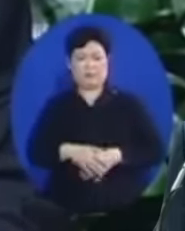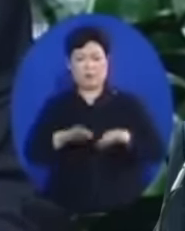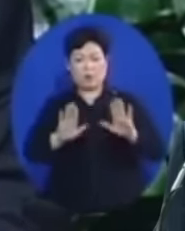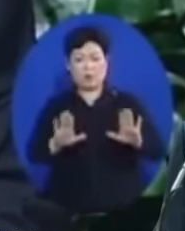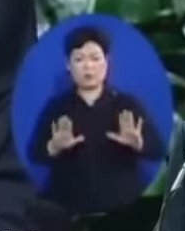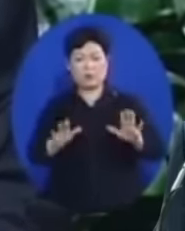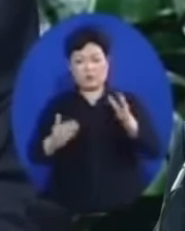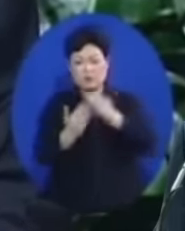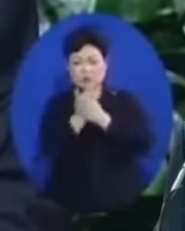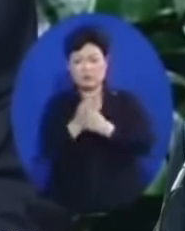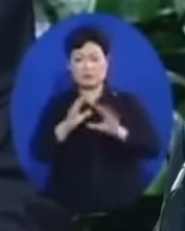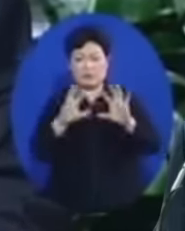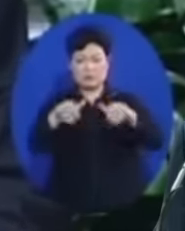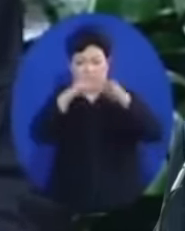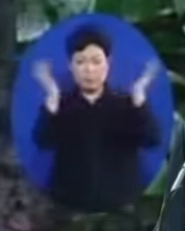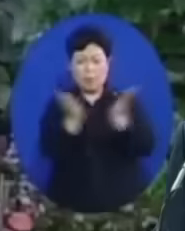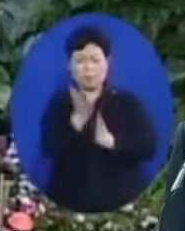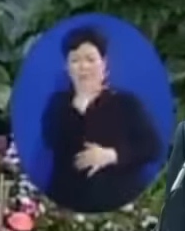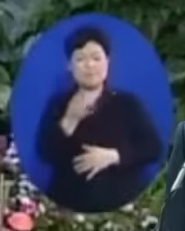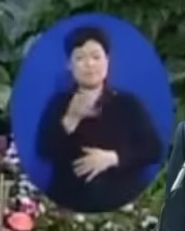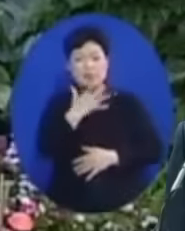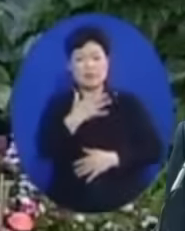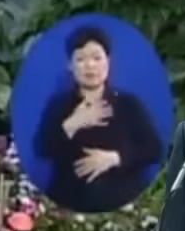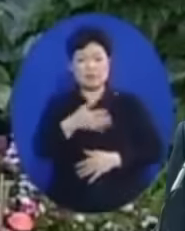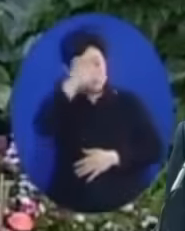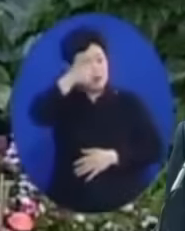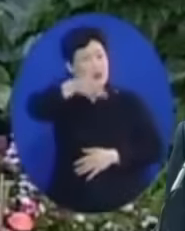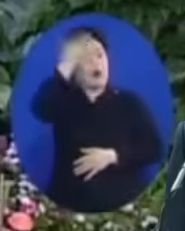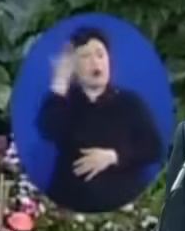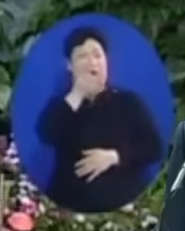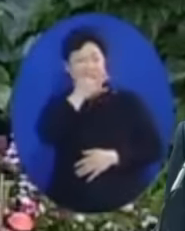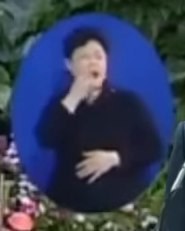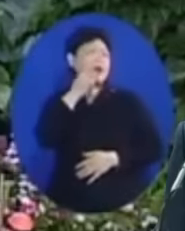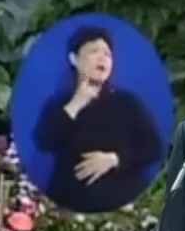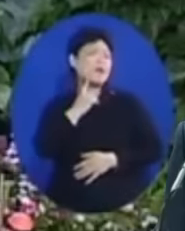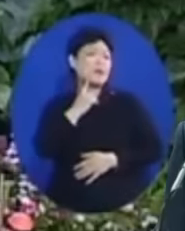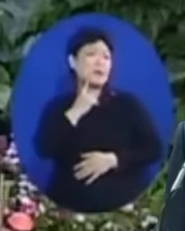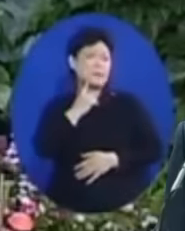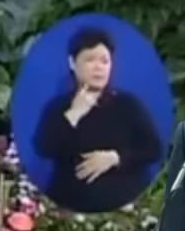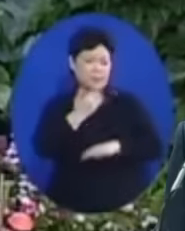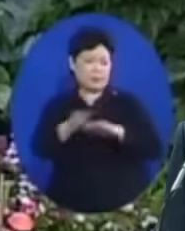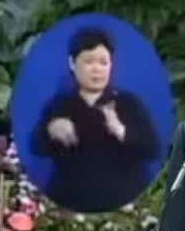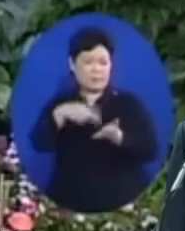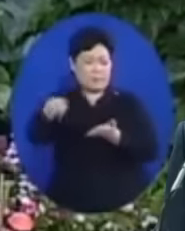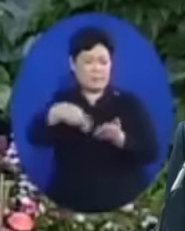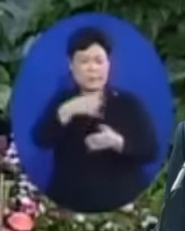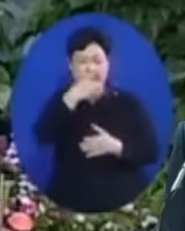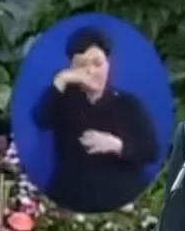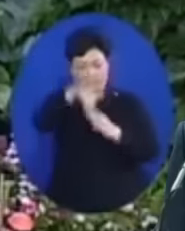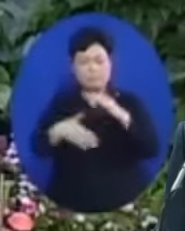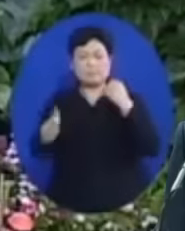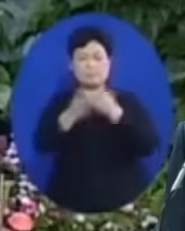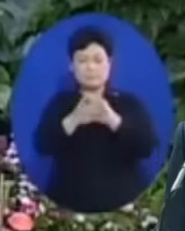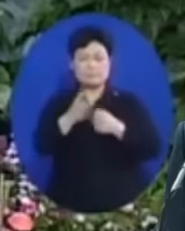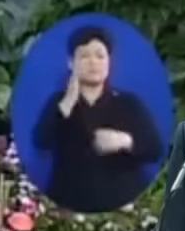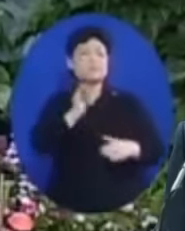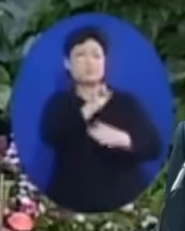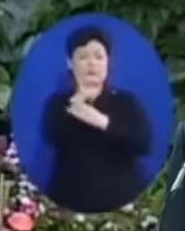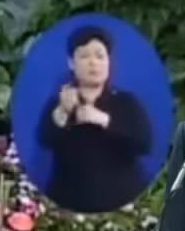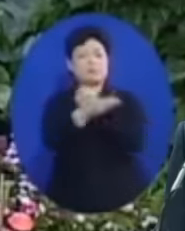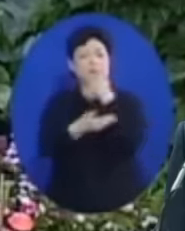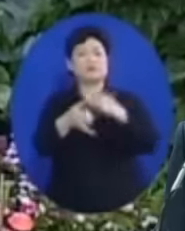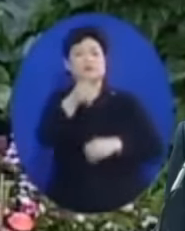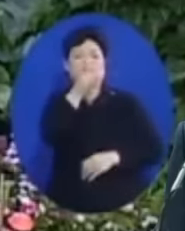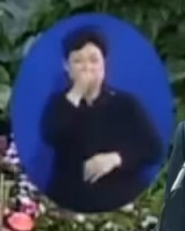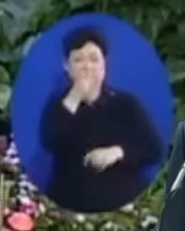오늘날 일어나고 있는 세계의 모든 불행은 과거의 탐욕과 욕심과 방종의 씨를 심었기 때문에 그 열매를 거두고